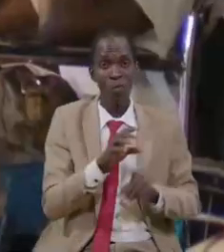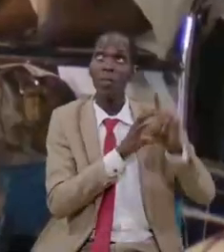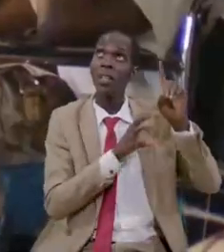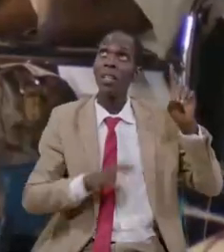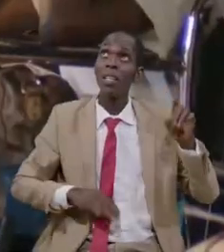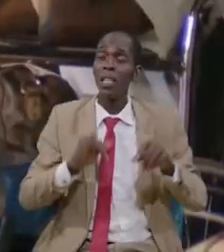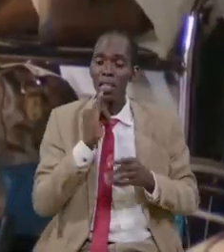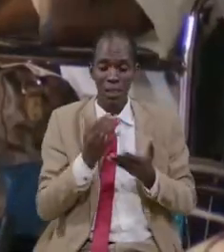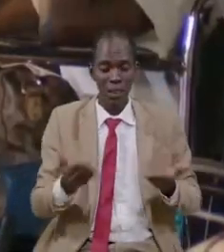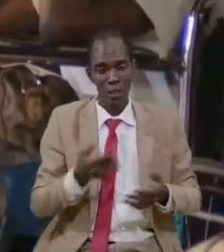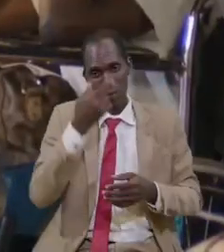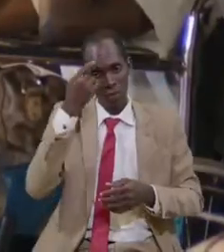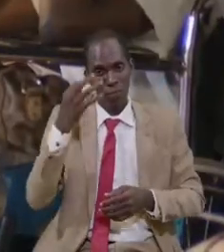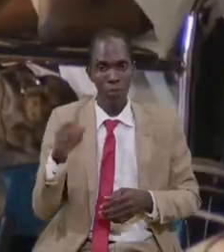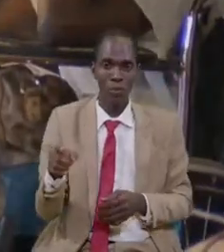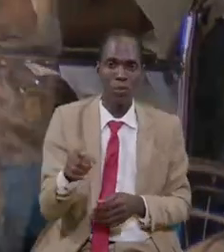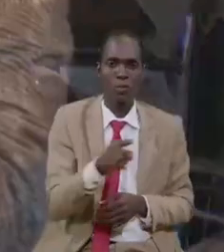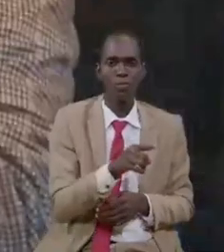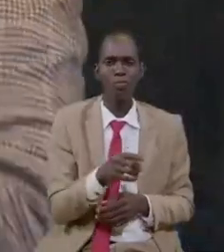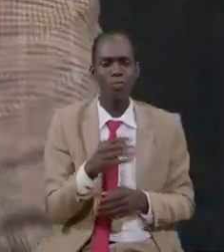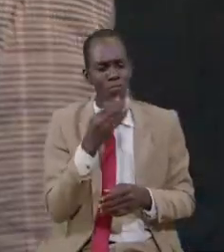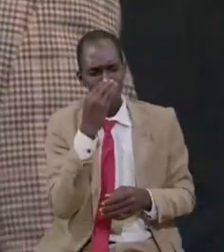Christ est là à cause de toi.